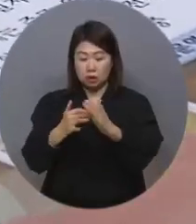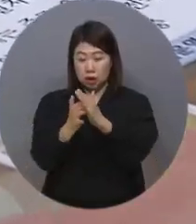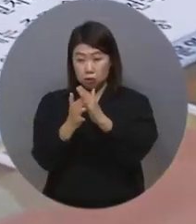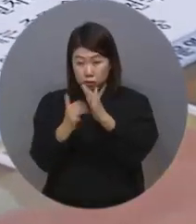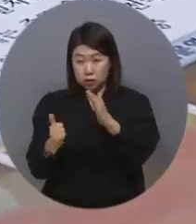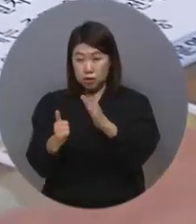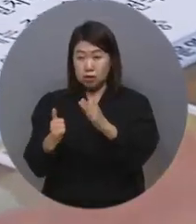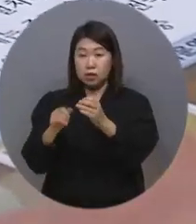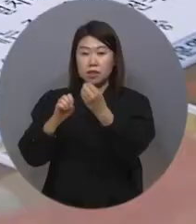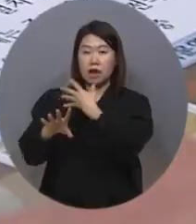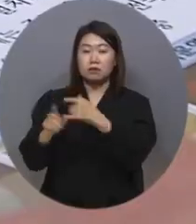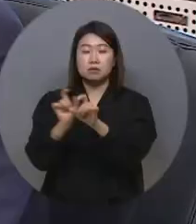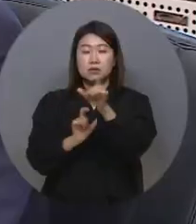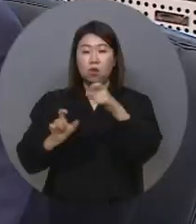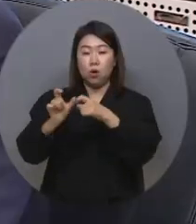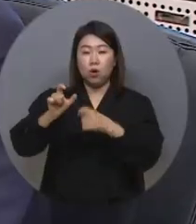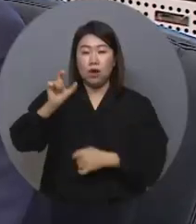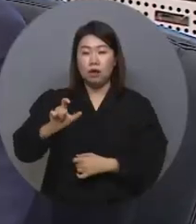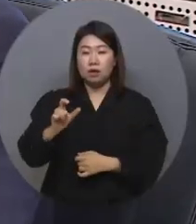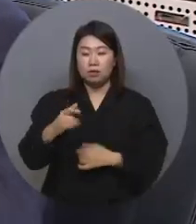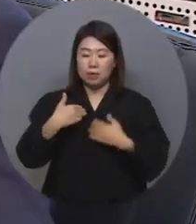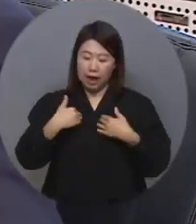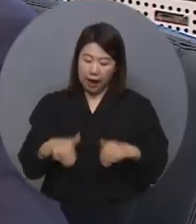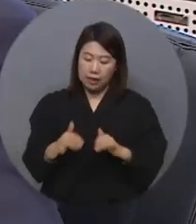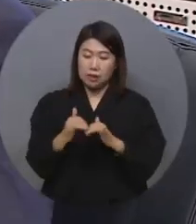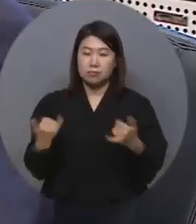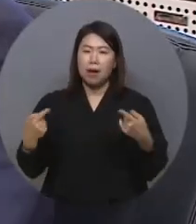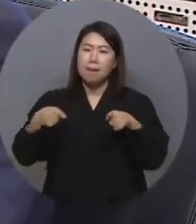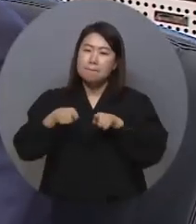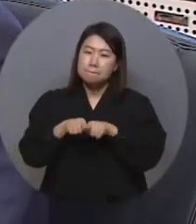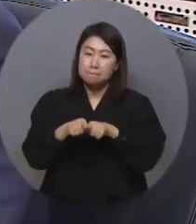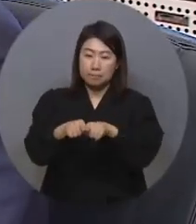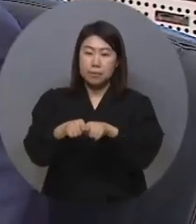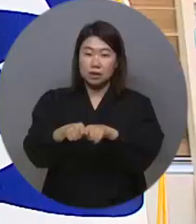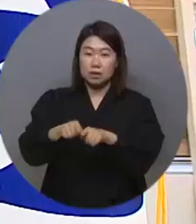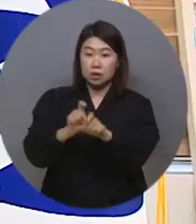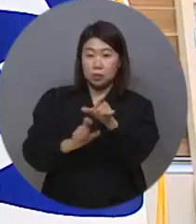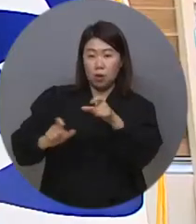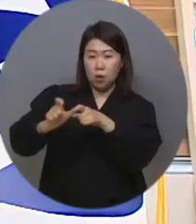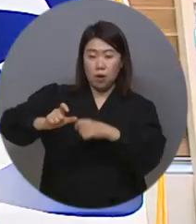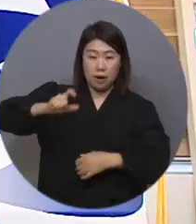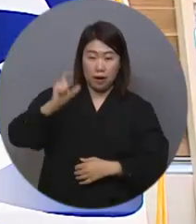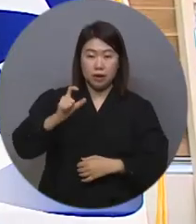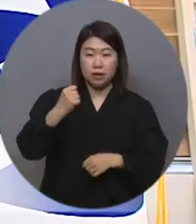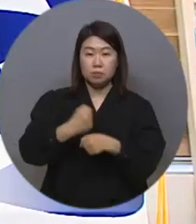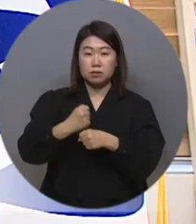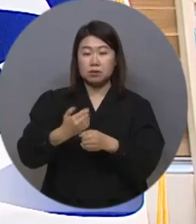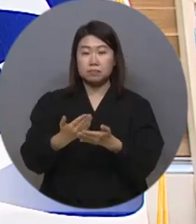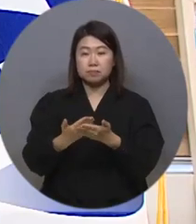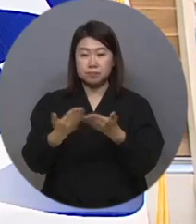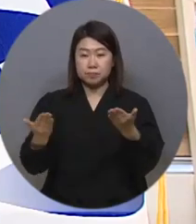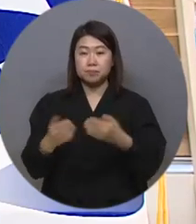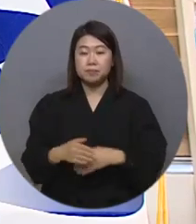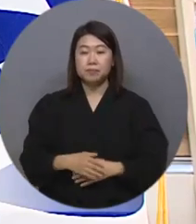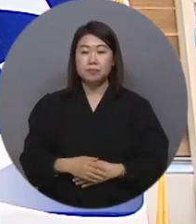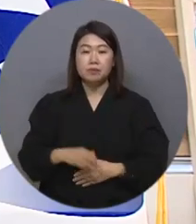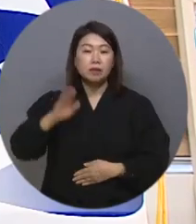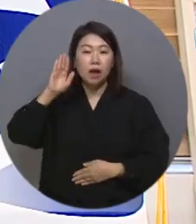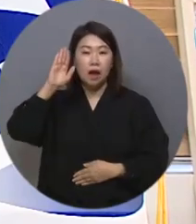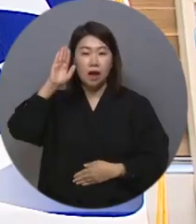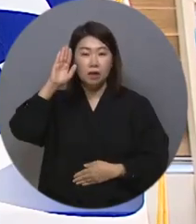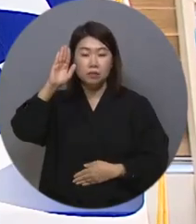강화하는 한편 약자와의 동행 기조에 박차를 가할 계획입니다. 그러니까 앞으로는 우리